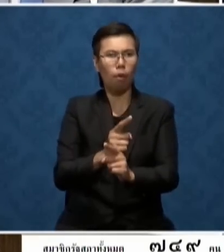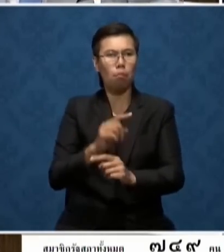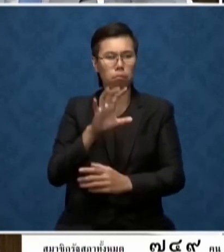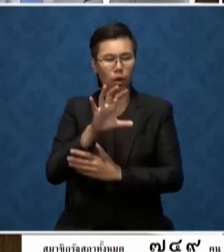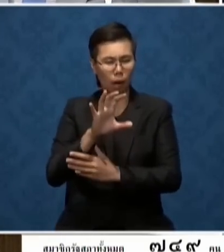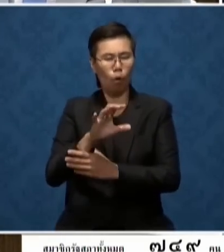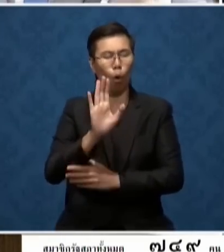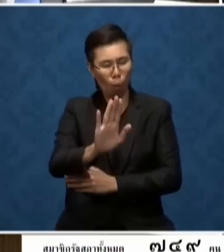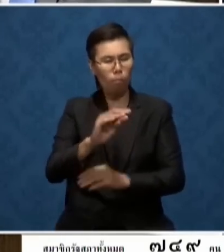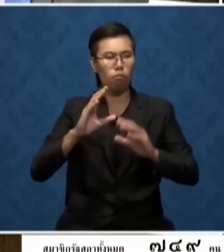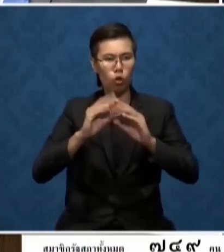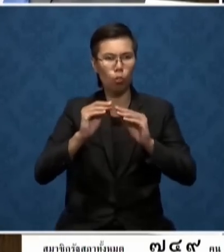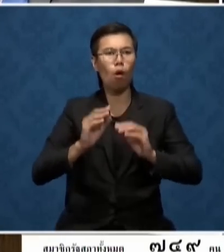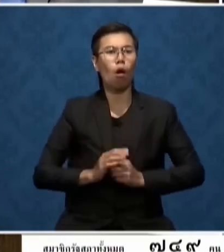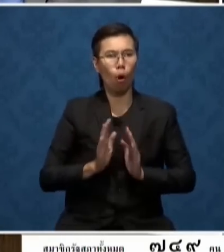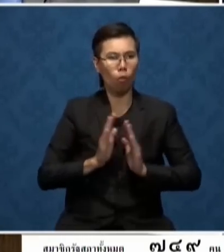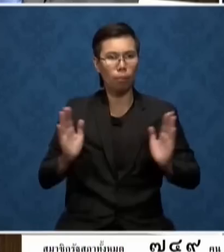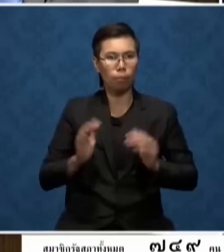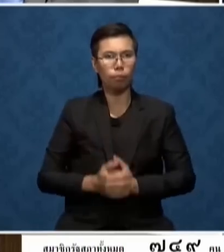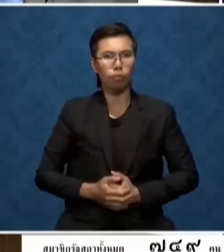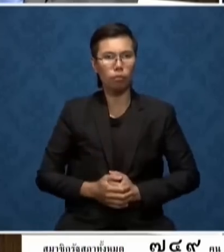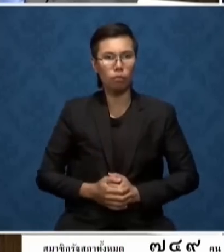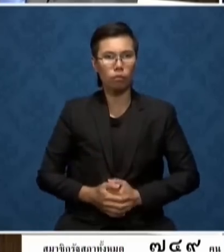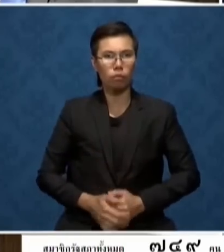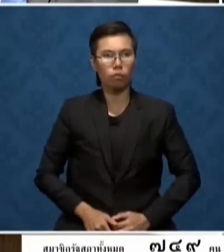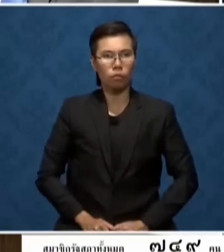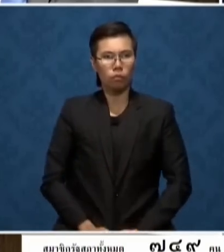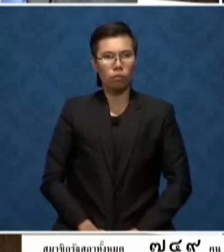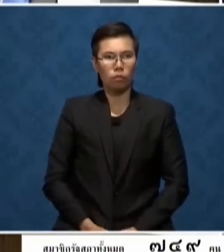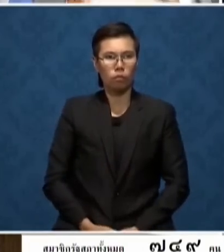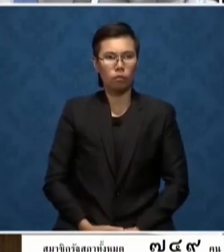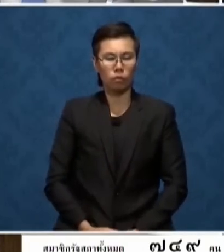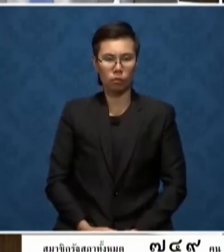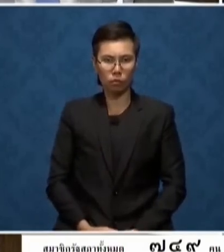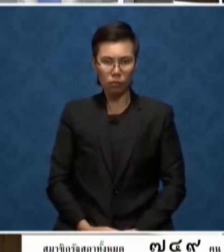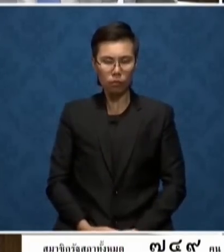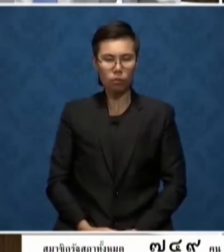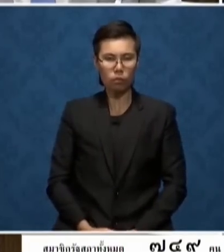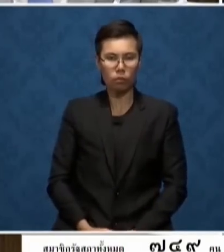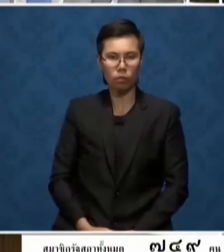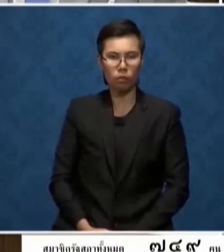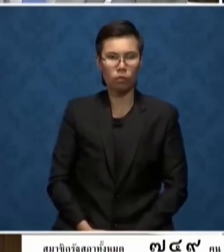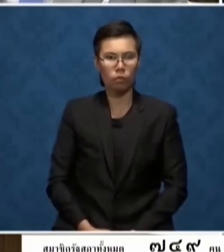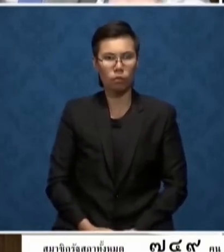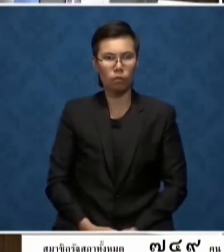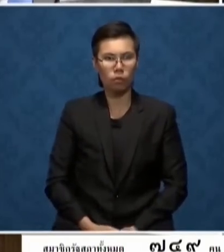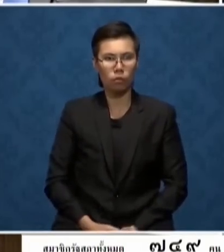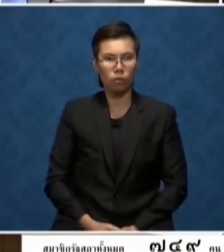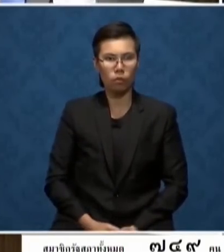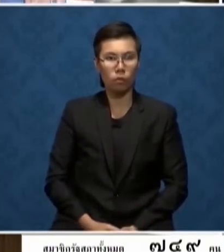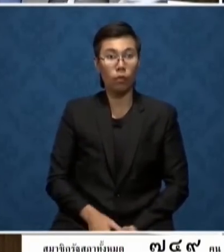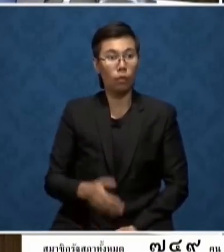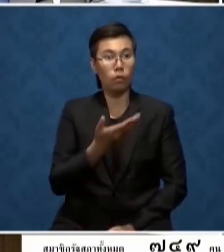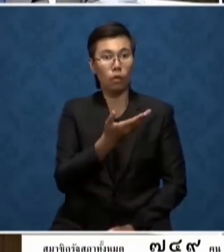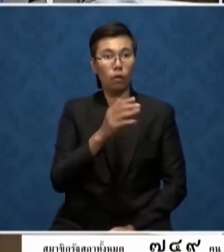ข้อบังคับการประชุมครับขอบพระคุณครับขอบคุณคุณเจอไปเดี๋ยวผมขอเอ่อเอ่อคุณคุณ